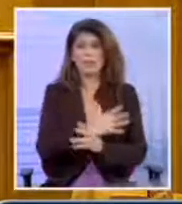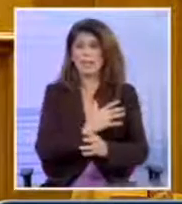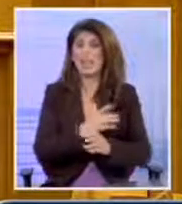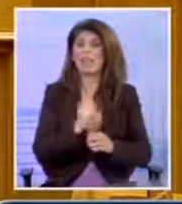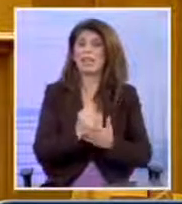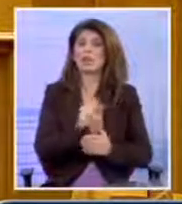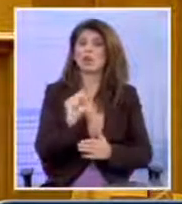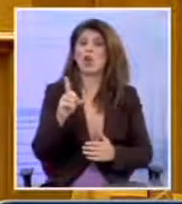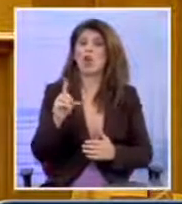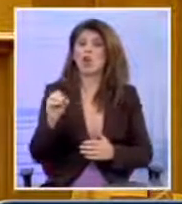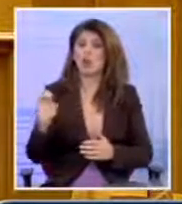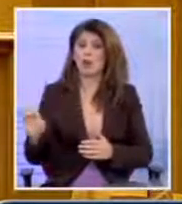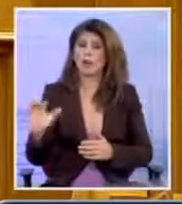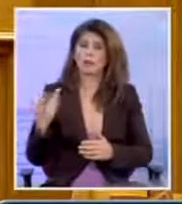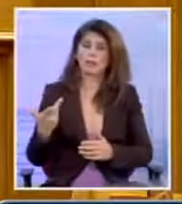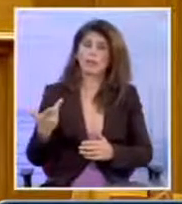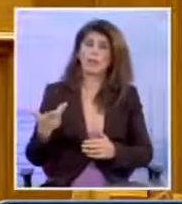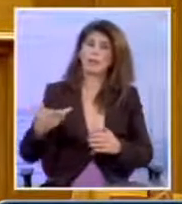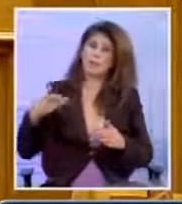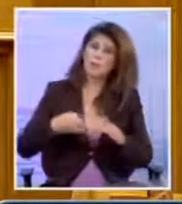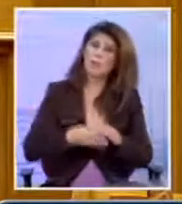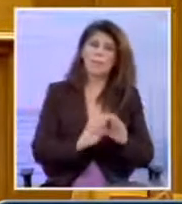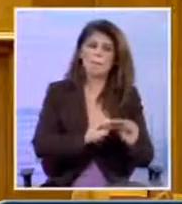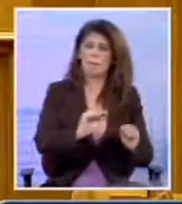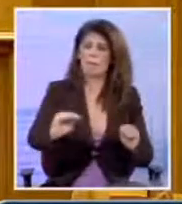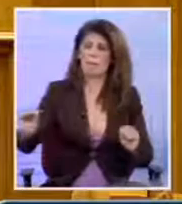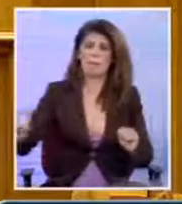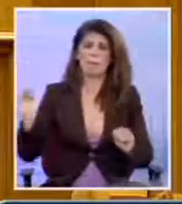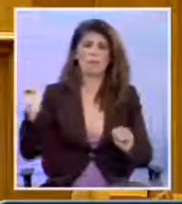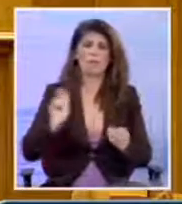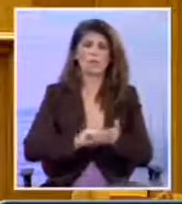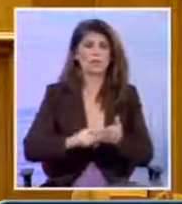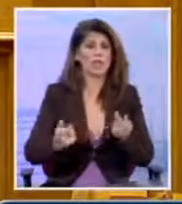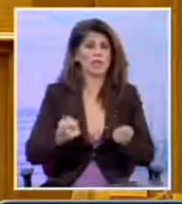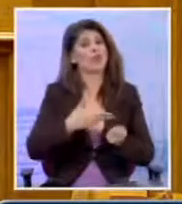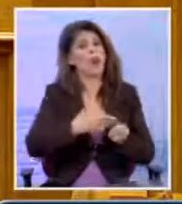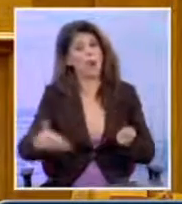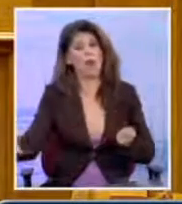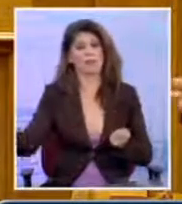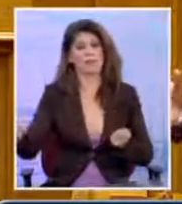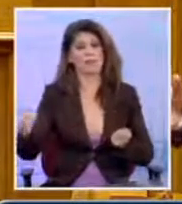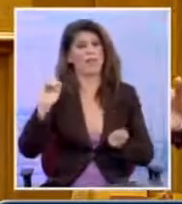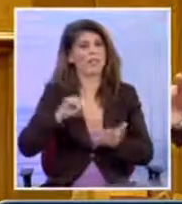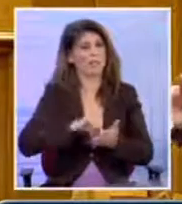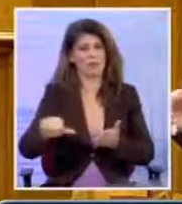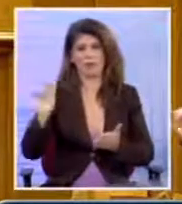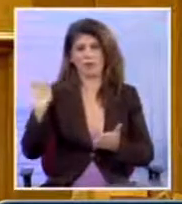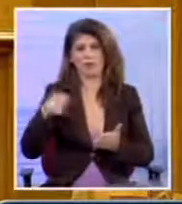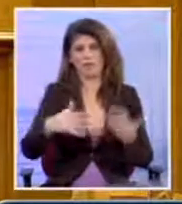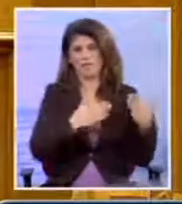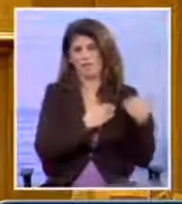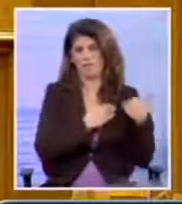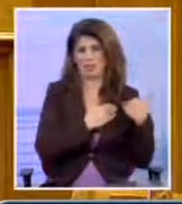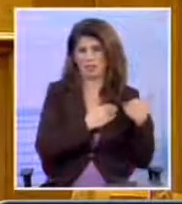ΣΔΟΕ? Γιατί πυρνούσε από πολιτικό γραφείο σε πολιτικό γραφείο και γινόταν ό,τι έγινε? Δεν παραγραφήκανε πολιτικά αυτές οι